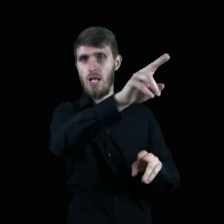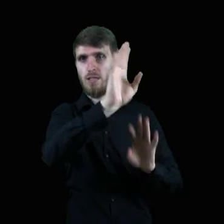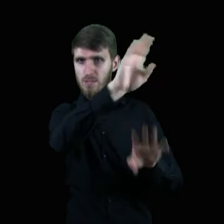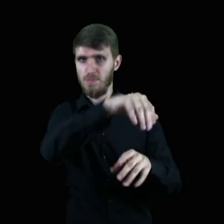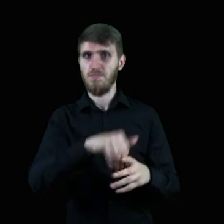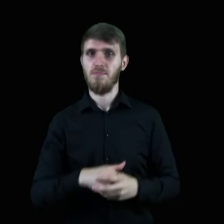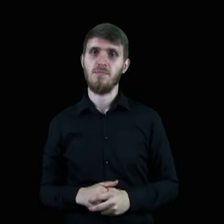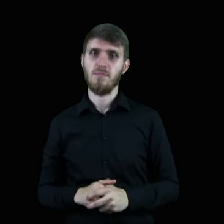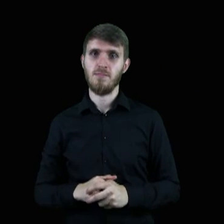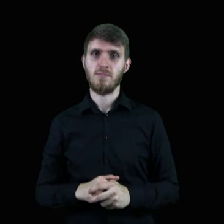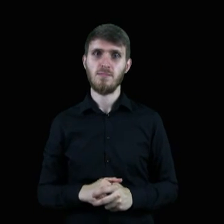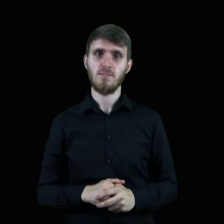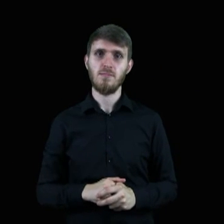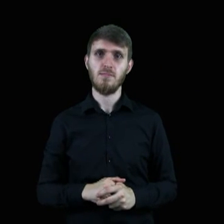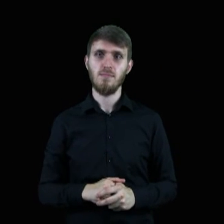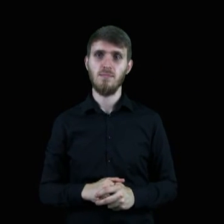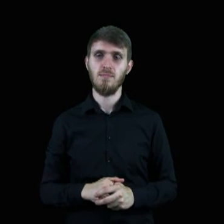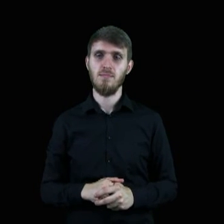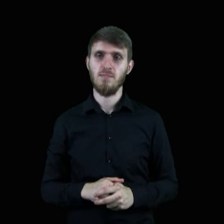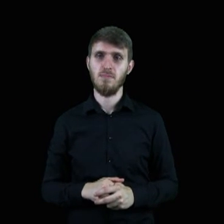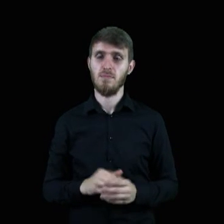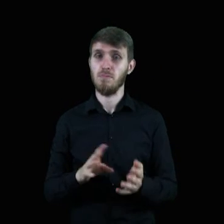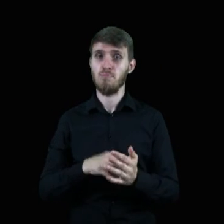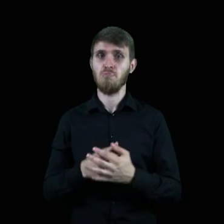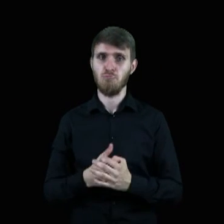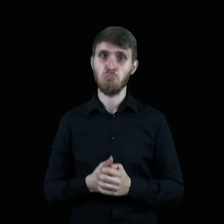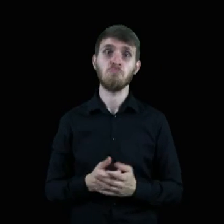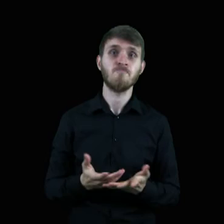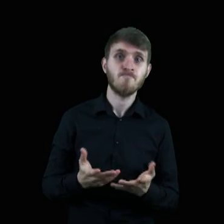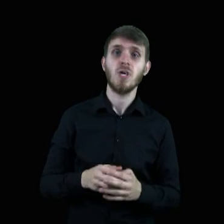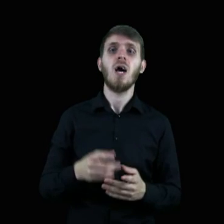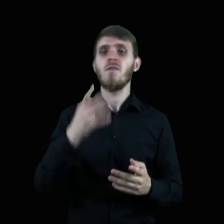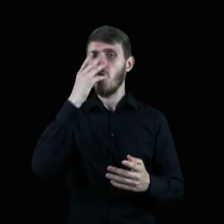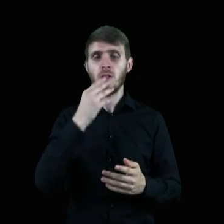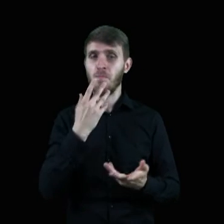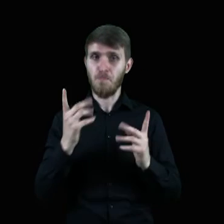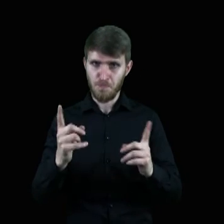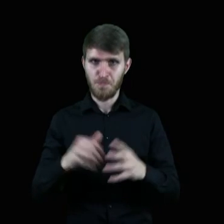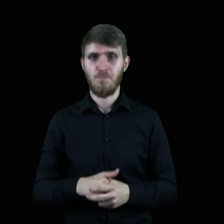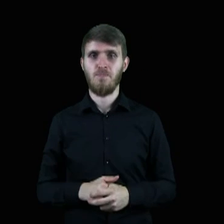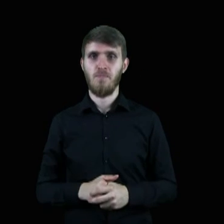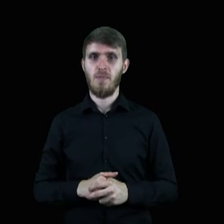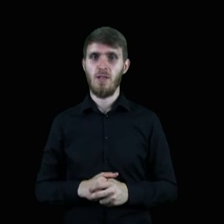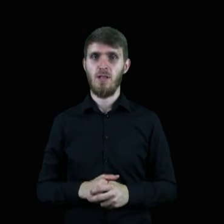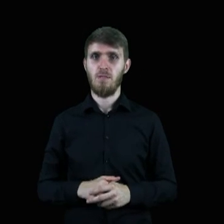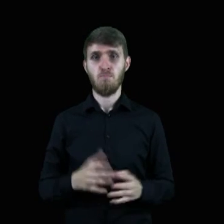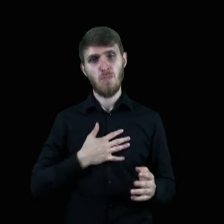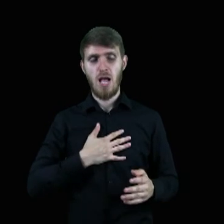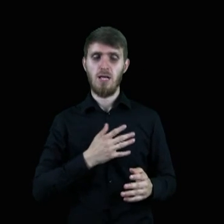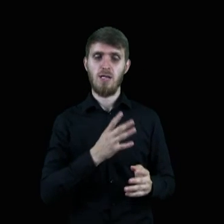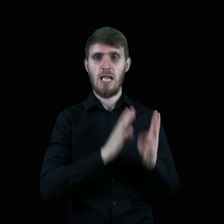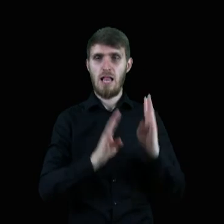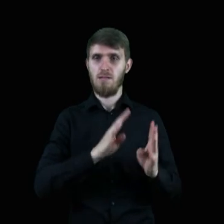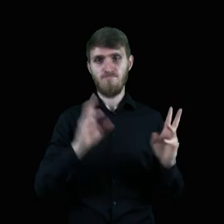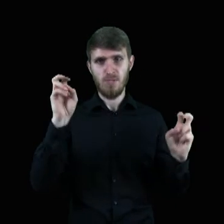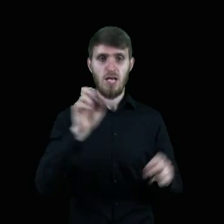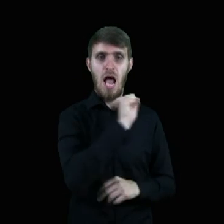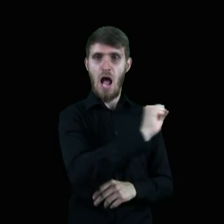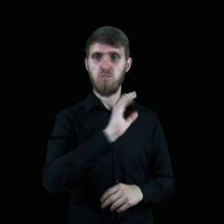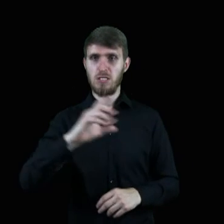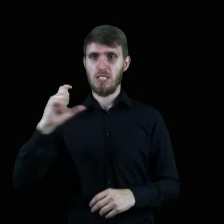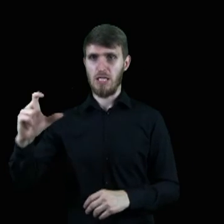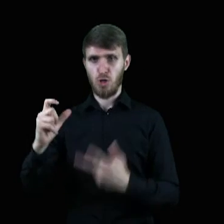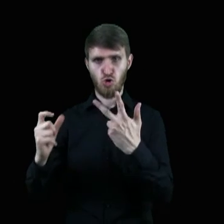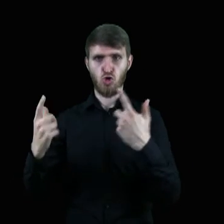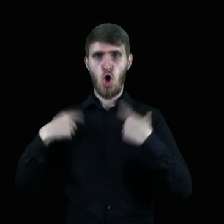przesuwa tą akcję, czyli załóżmy, że tej akcji też nie ma, bo zostaje sprzedana. A tak naprawdę